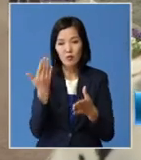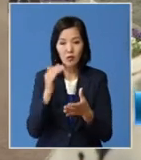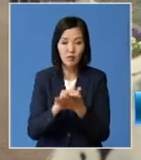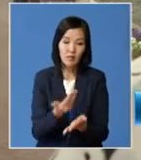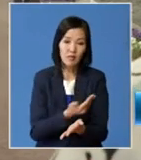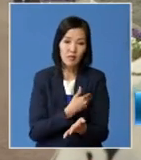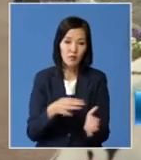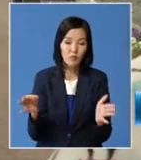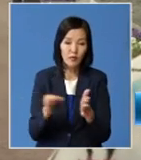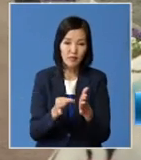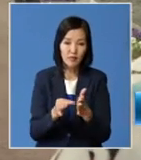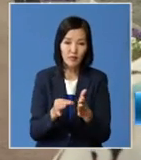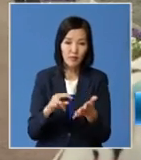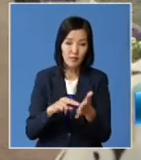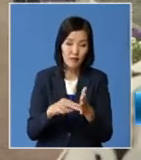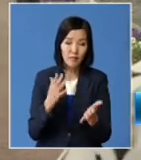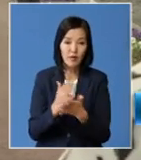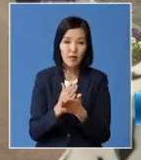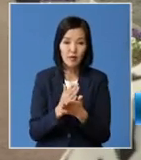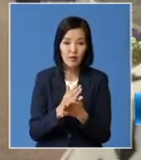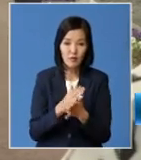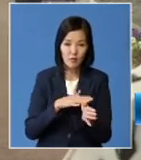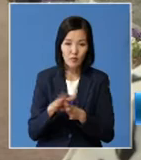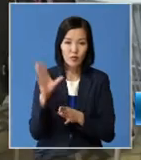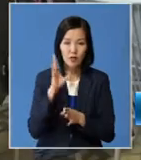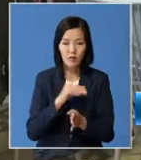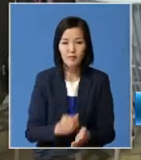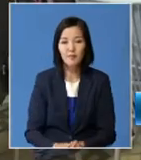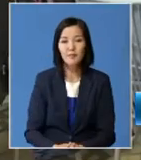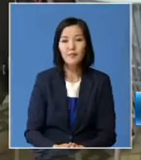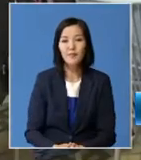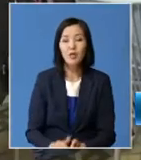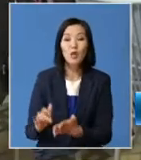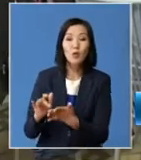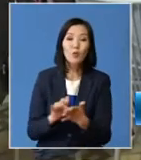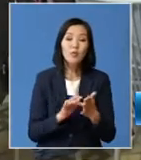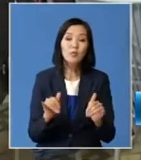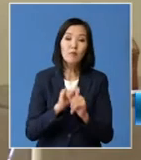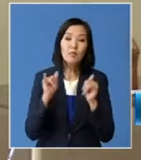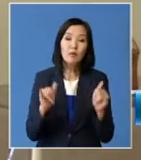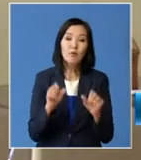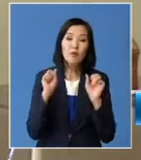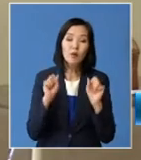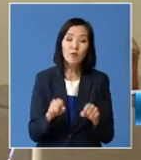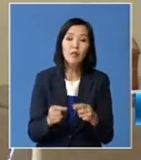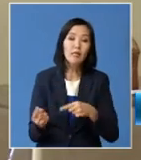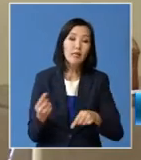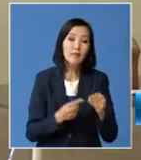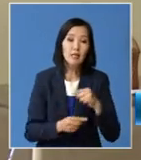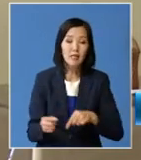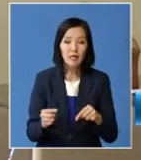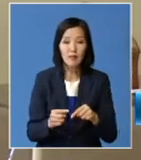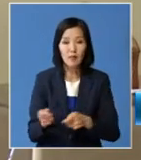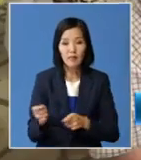енді мақсаттар бар, соның бәрі меніңше қолдан келетін сияқты. Алакөл туризм әлеуеті зор мекен. Дегенмен кәсіпкерлермен жергілікті